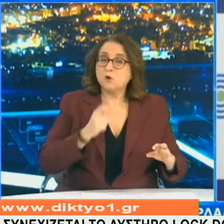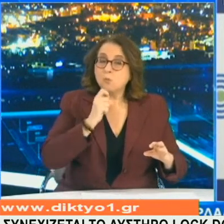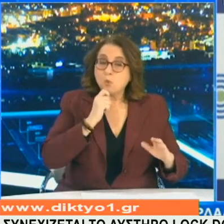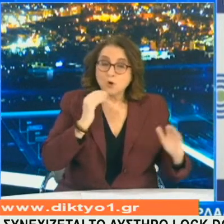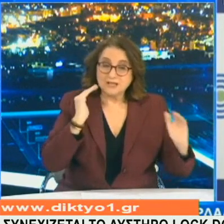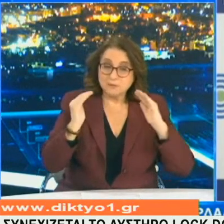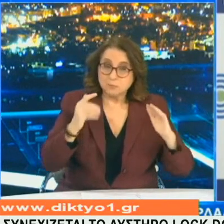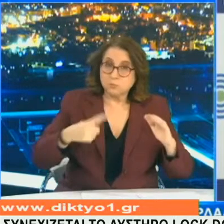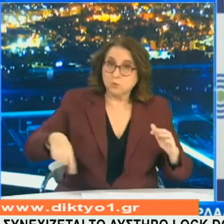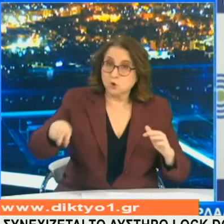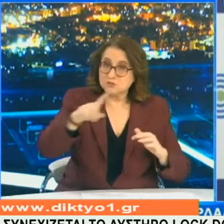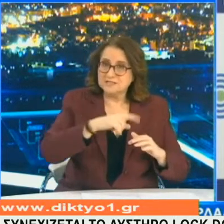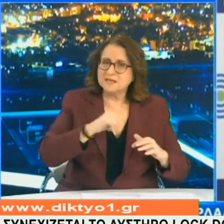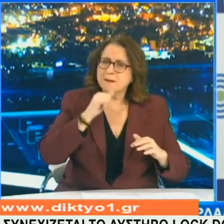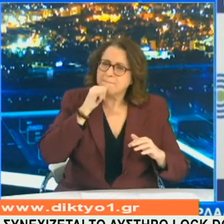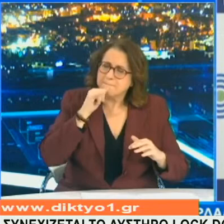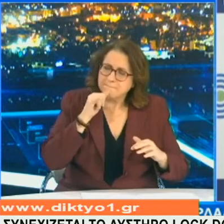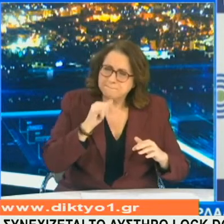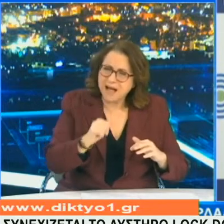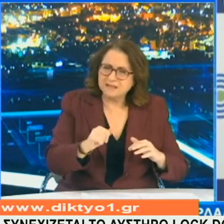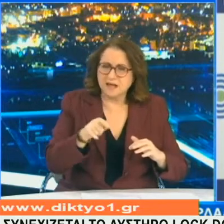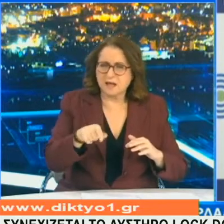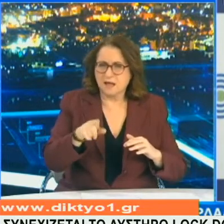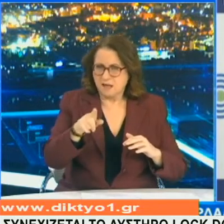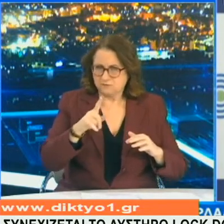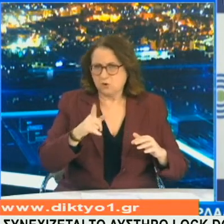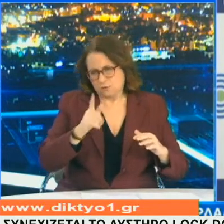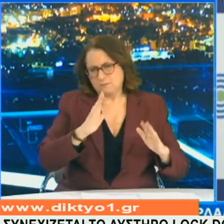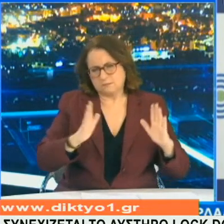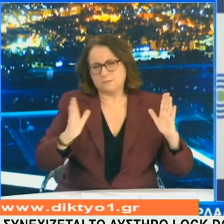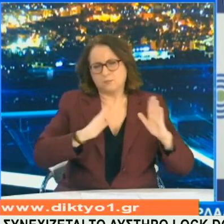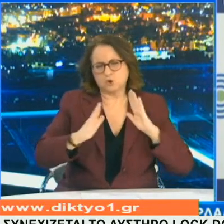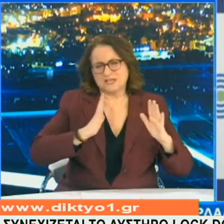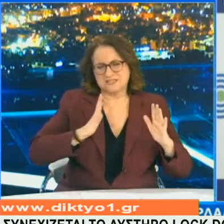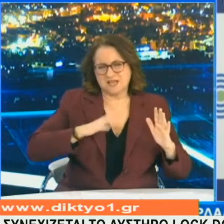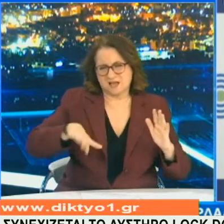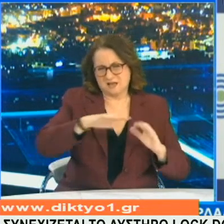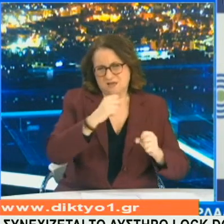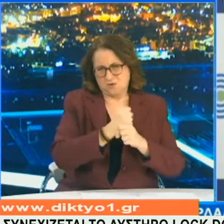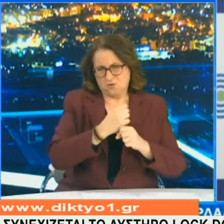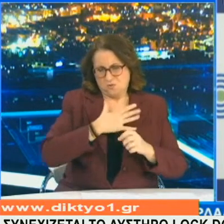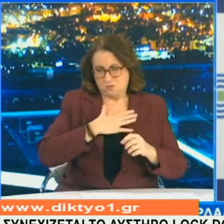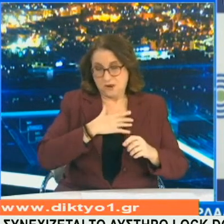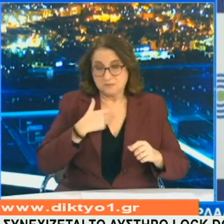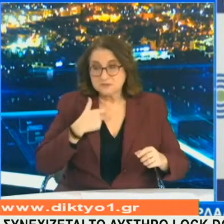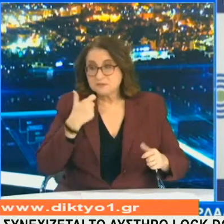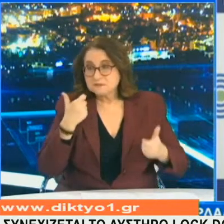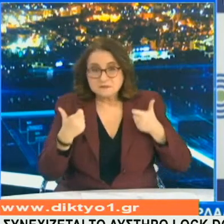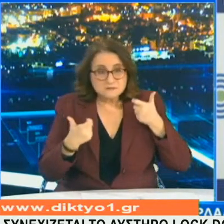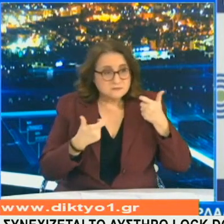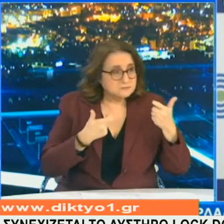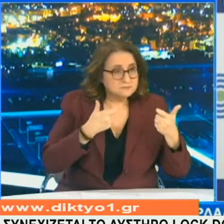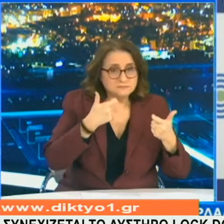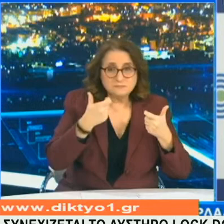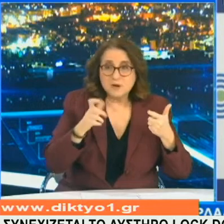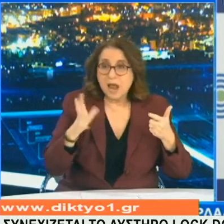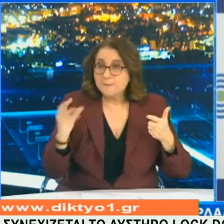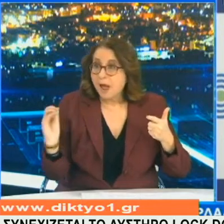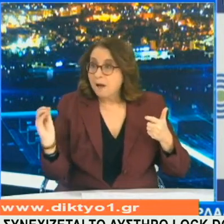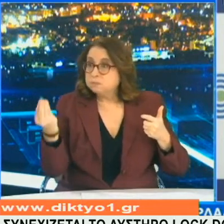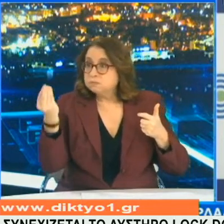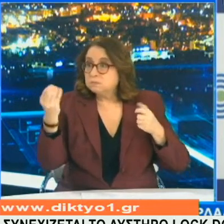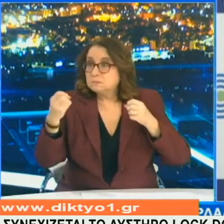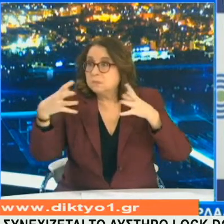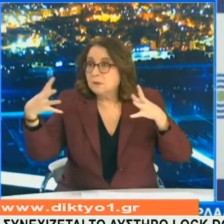πάντα τη δυνατότητα, εάν δει σε τοπικό επίπεδο κάποια ανησυχητική έξαρση της πανδημίας ή οποιαδήποτε